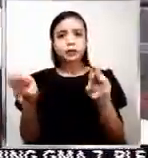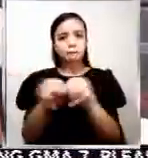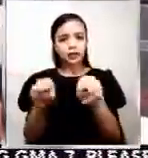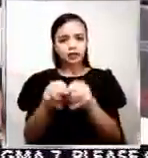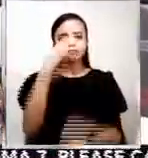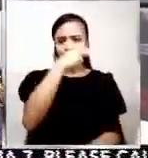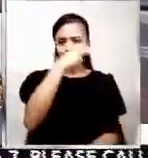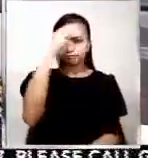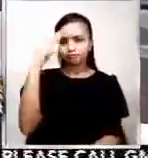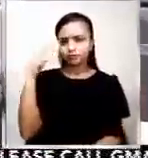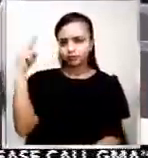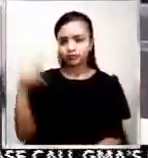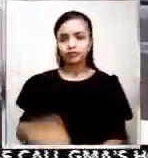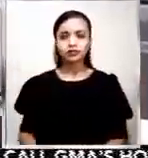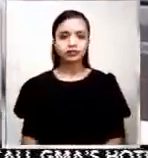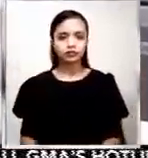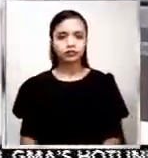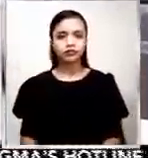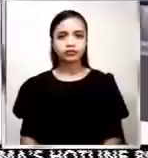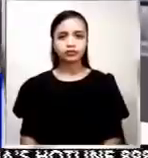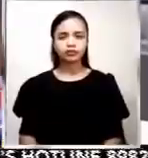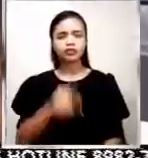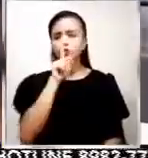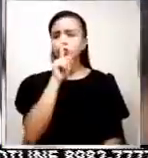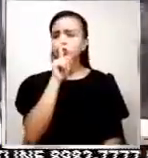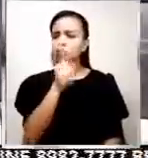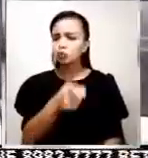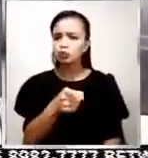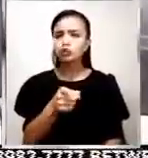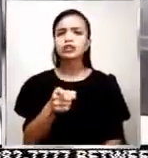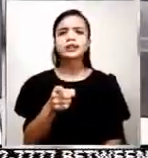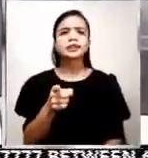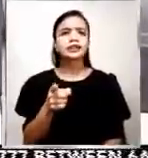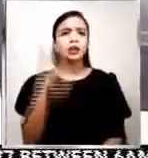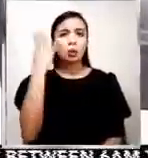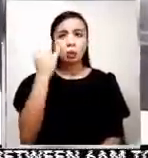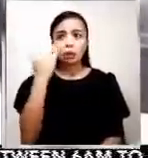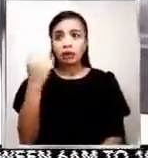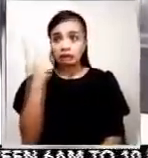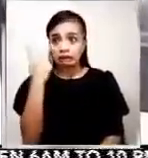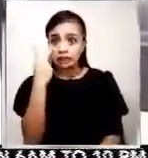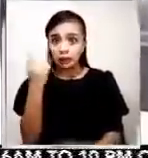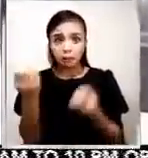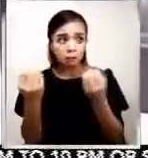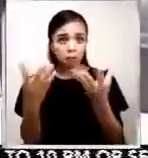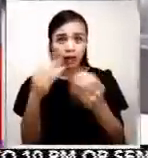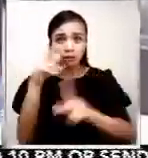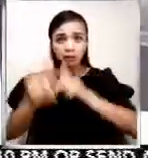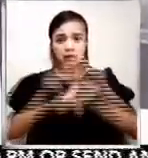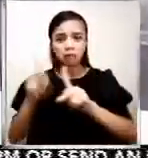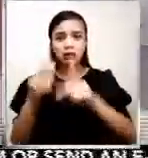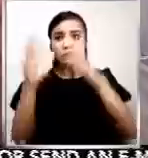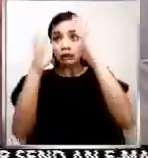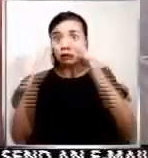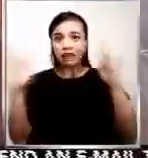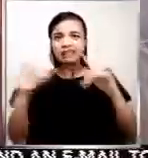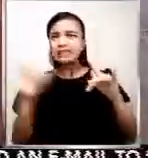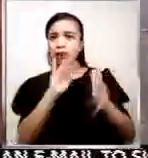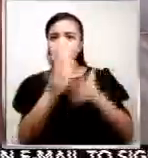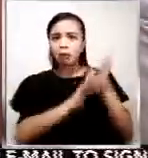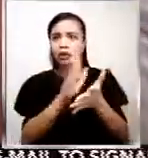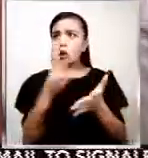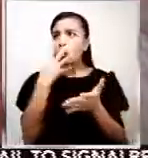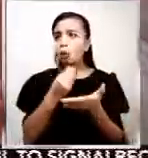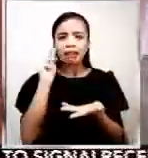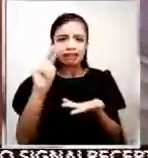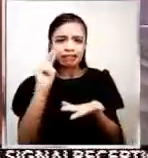medyo talaga ng damdamin. Dahil imagine mo, ang mga tao parang piyesta, nangangailangan talaga ng tulong. Ang pamilya